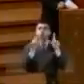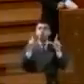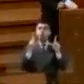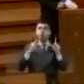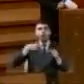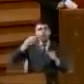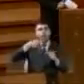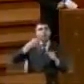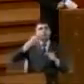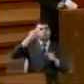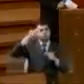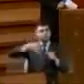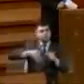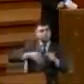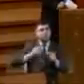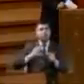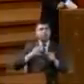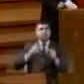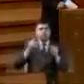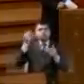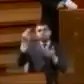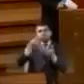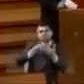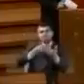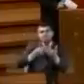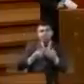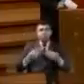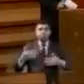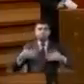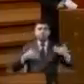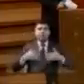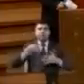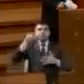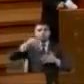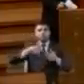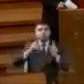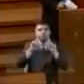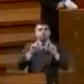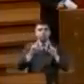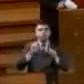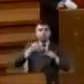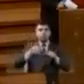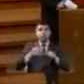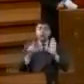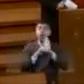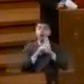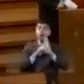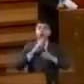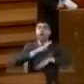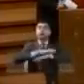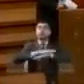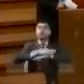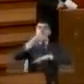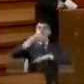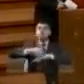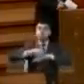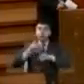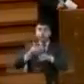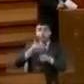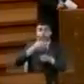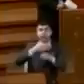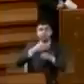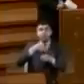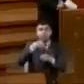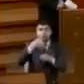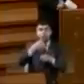مضمونة، حرية الإبداع مضمونة، ولكن في إطار القانون، ما كنديروش الرقابة القبلية، هادشي اللي قال